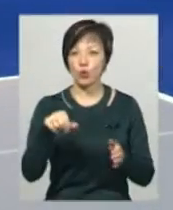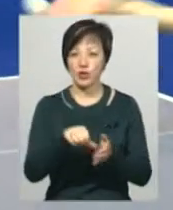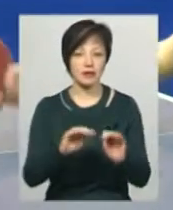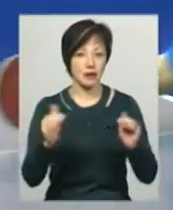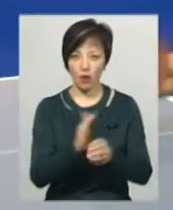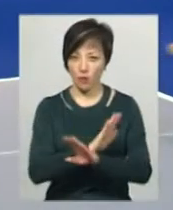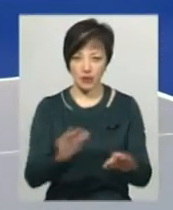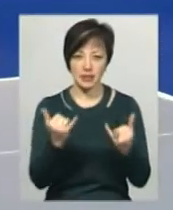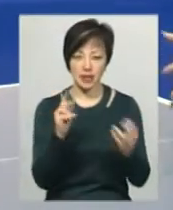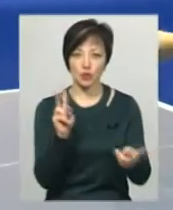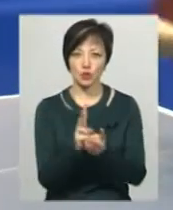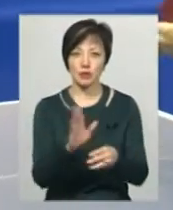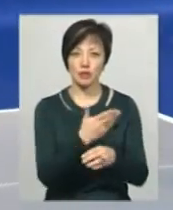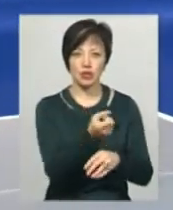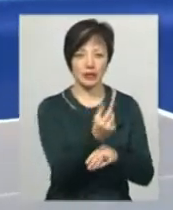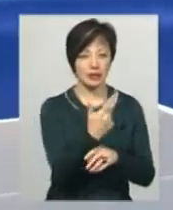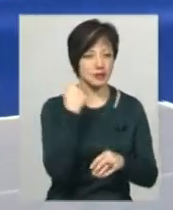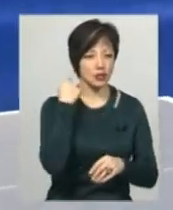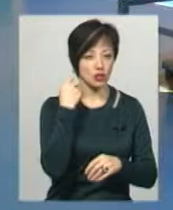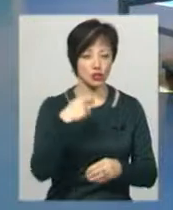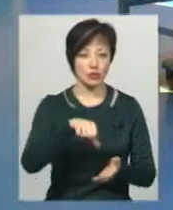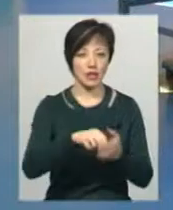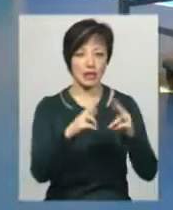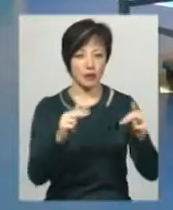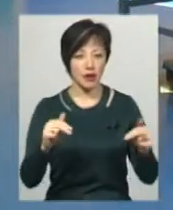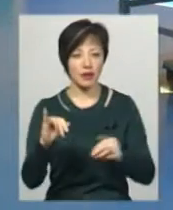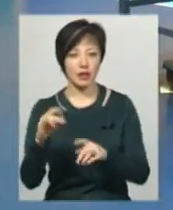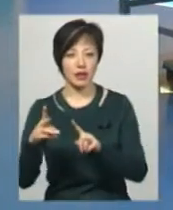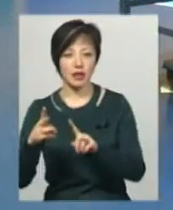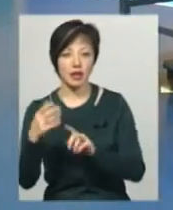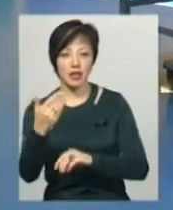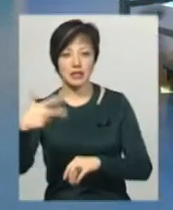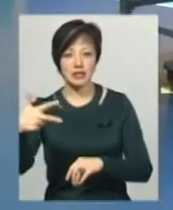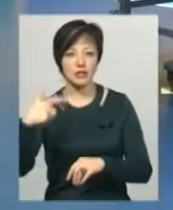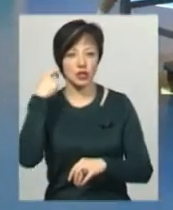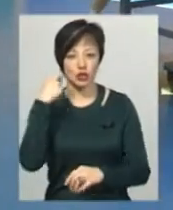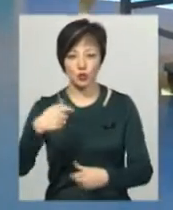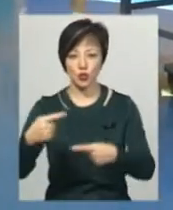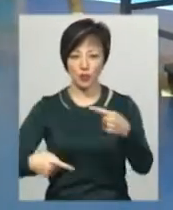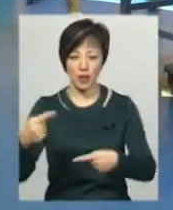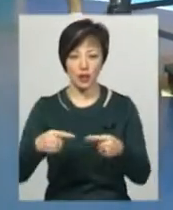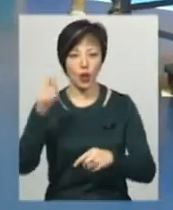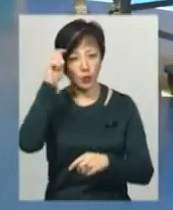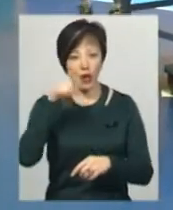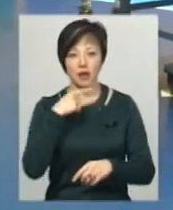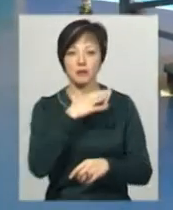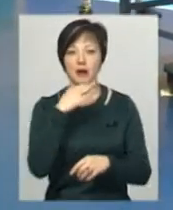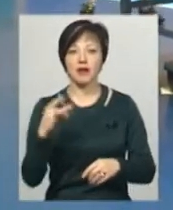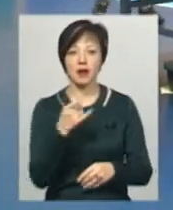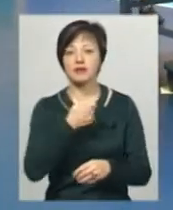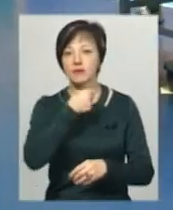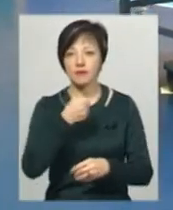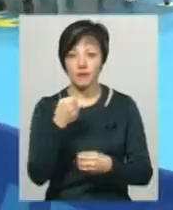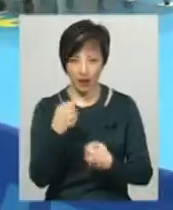обмежень. Зараз ви бачите зустріч між 13-річним тенісистом з Дніпра Нікітою Завадою та його 30-річним суперником. Юнак каже, не раз вигравав у